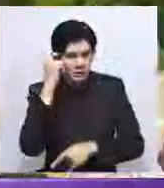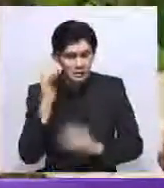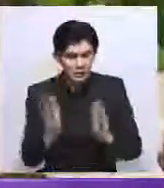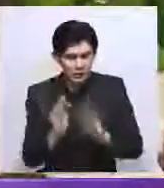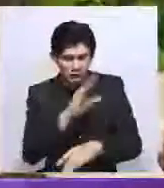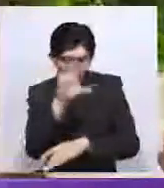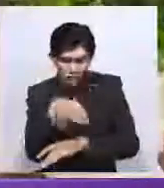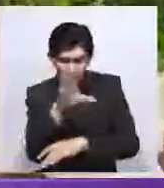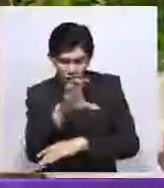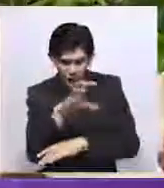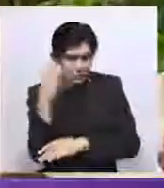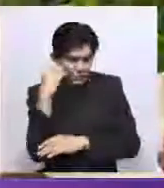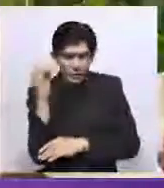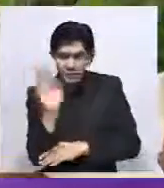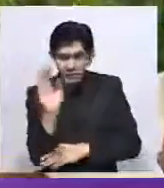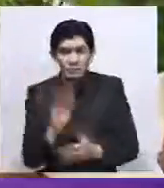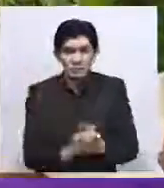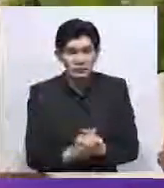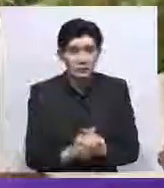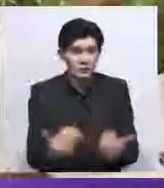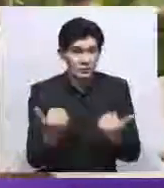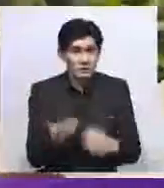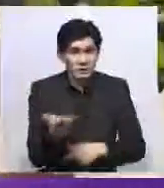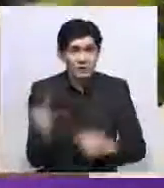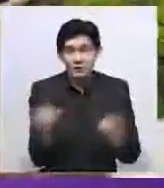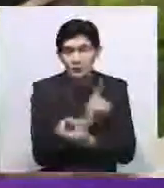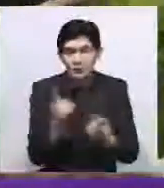ครื่องมือของผู้ไม่หวังดีต่อบ้านเมืองพร้อมทั้ง